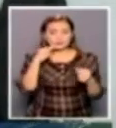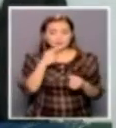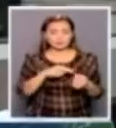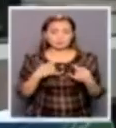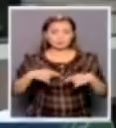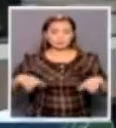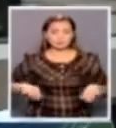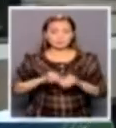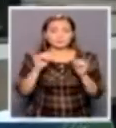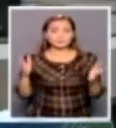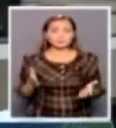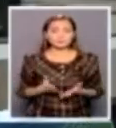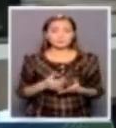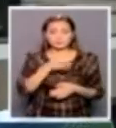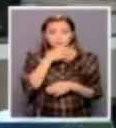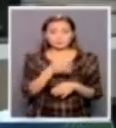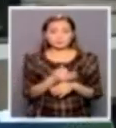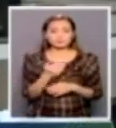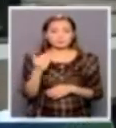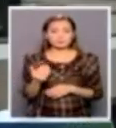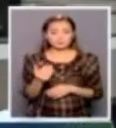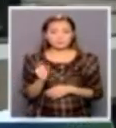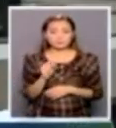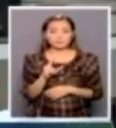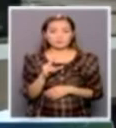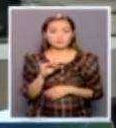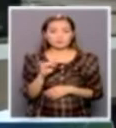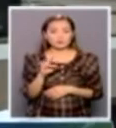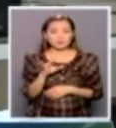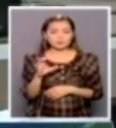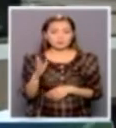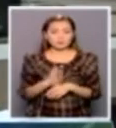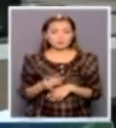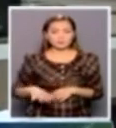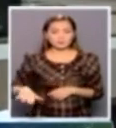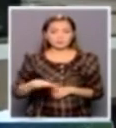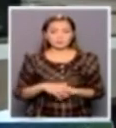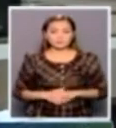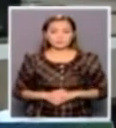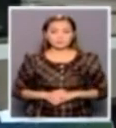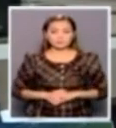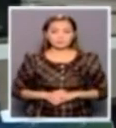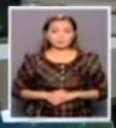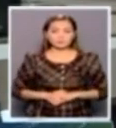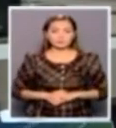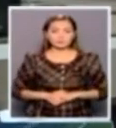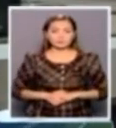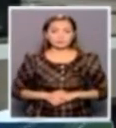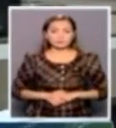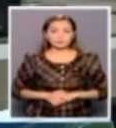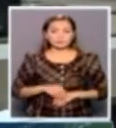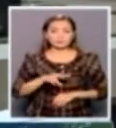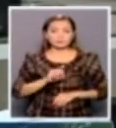келеді. Жауапкершілігі шектеулі Ақжұнас бар Құрманғаз ауданында. Сонымен қатар